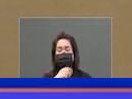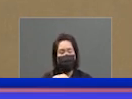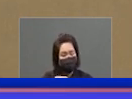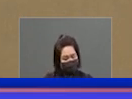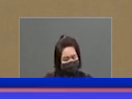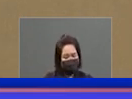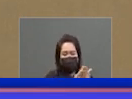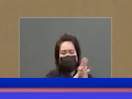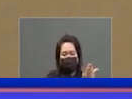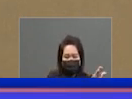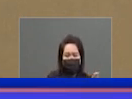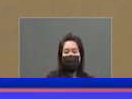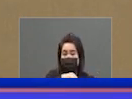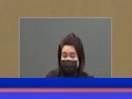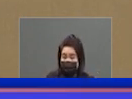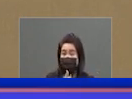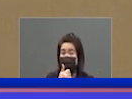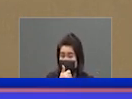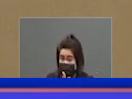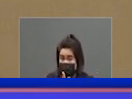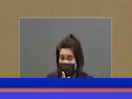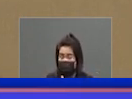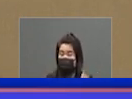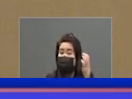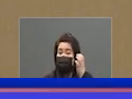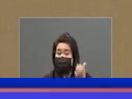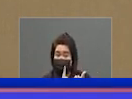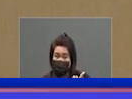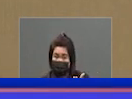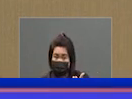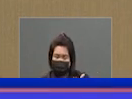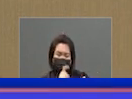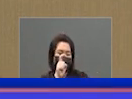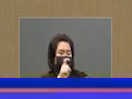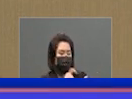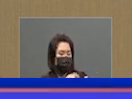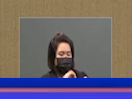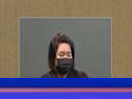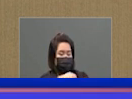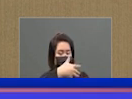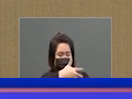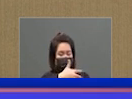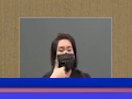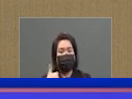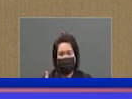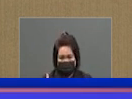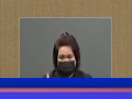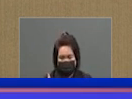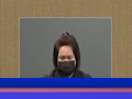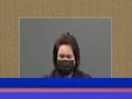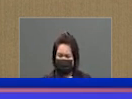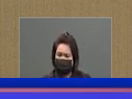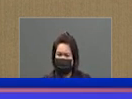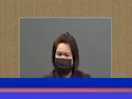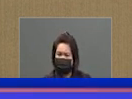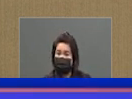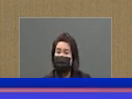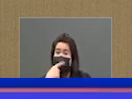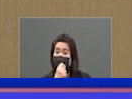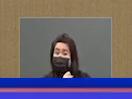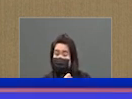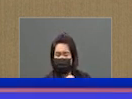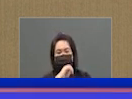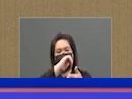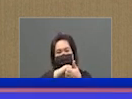ไม่เกิดจนเสียชีวิตนะครับแล้วก็จะเป็นสิ่งหนึ่งซึ่งเรามีเรื่องแอปพลิเคชันเนี่ยสามารถจะลิงก์ไปถึงดู